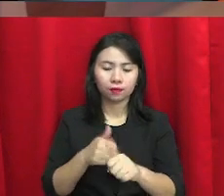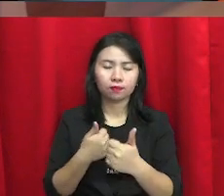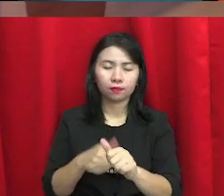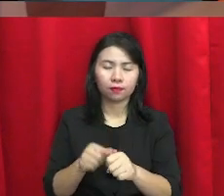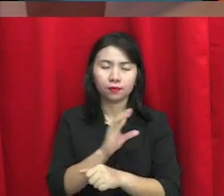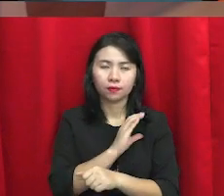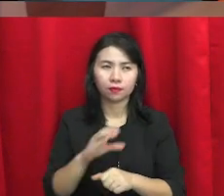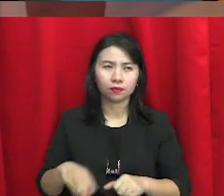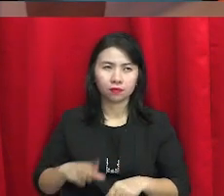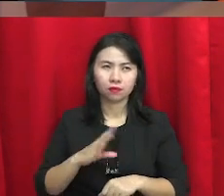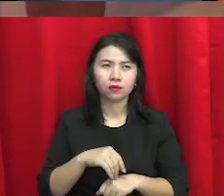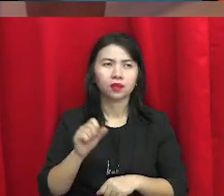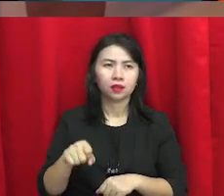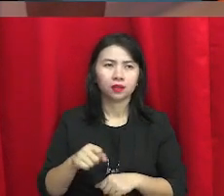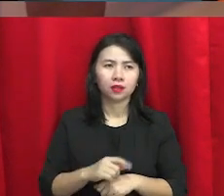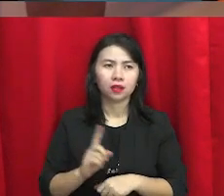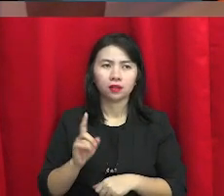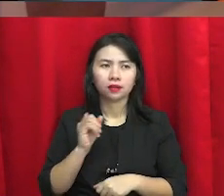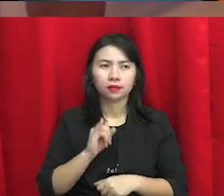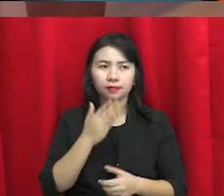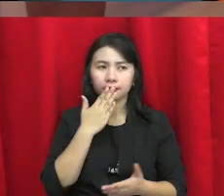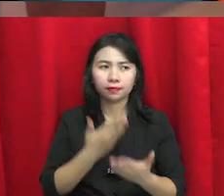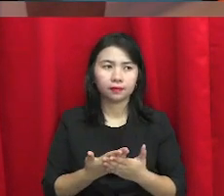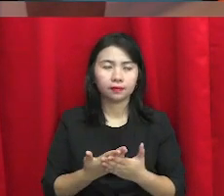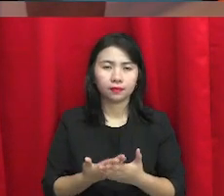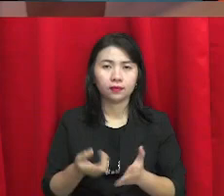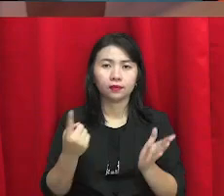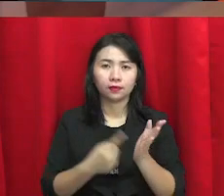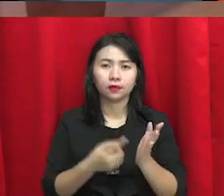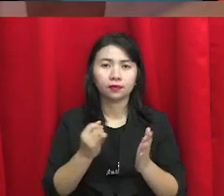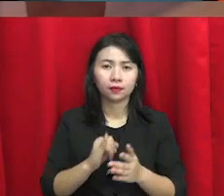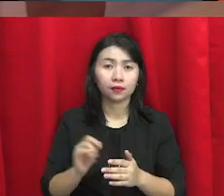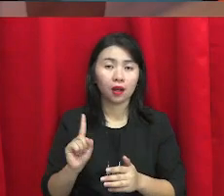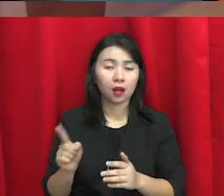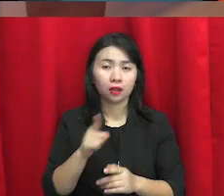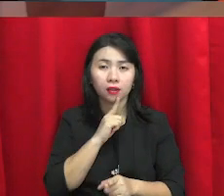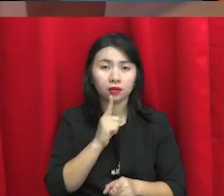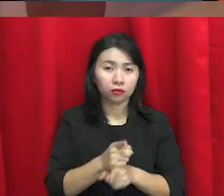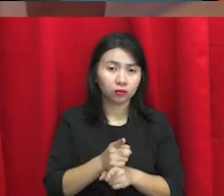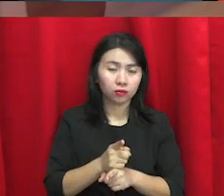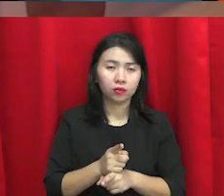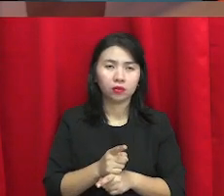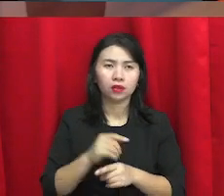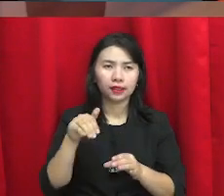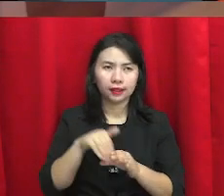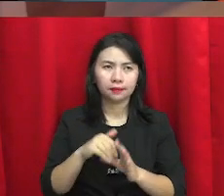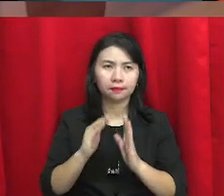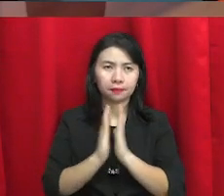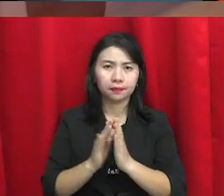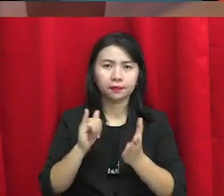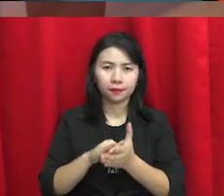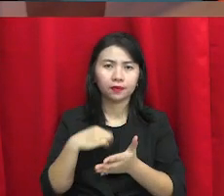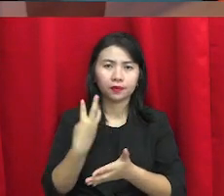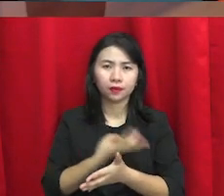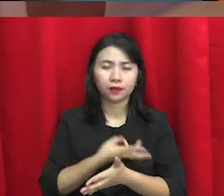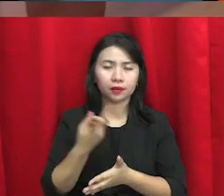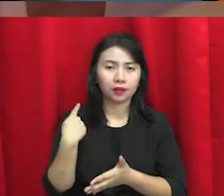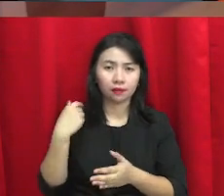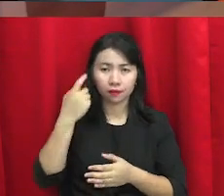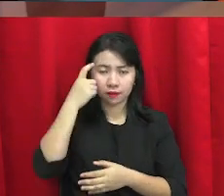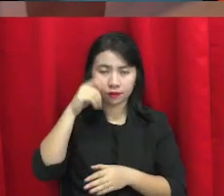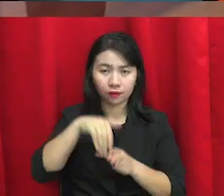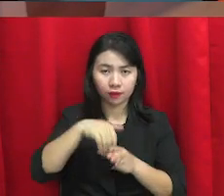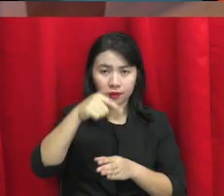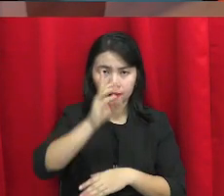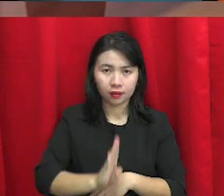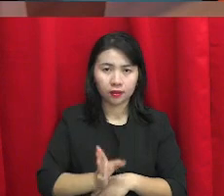dito is that exactly this is the reality na pagdating sa panalangin na meron tayo sa Panginoon.